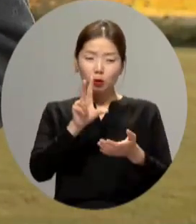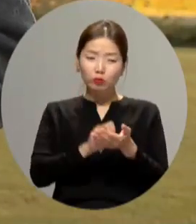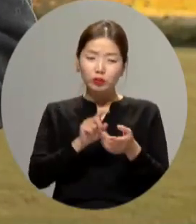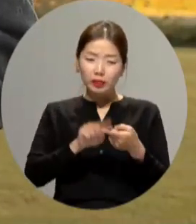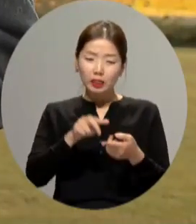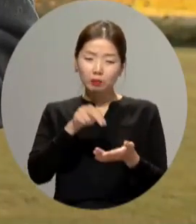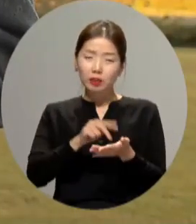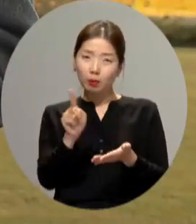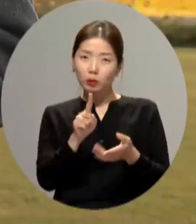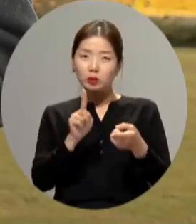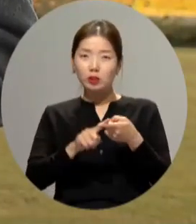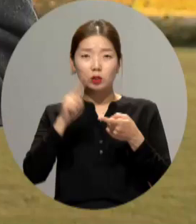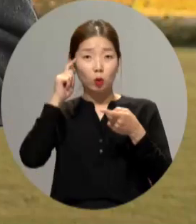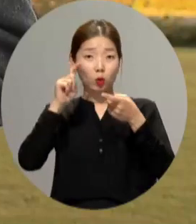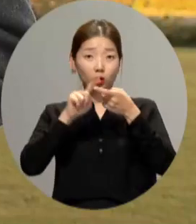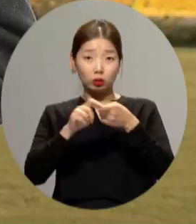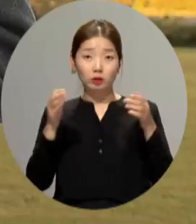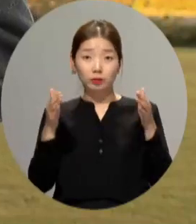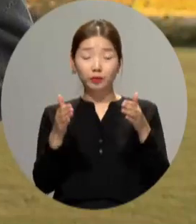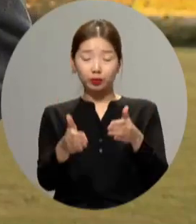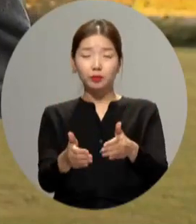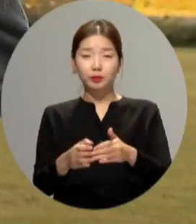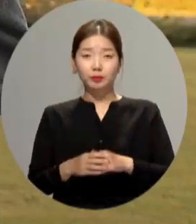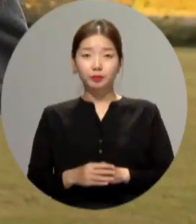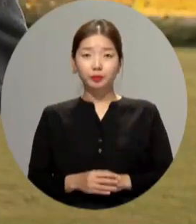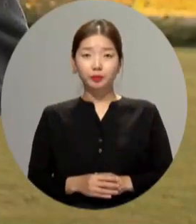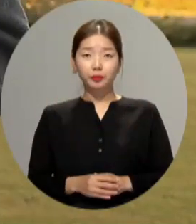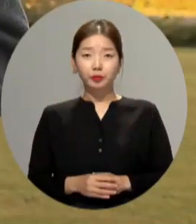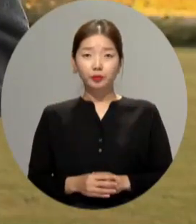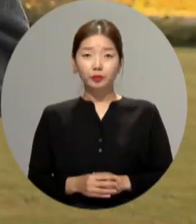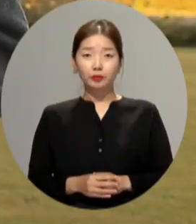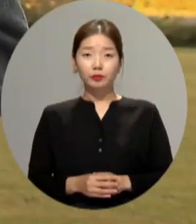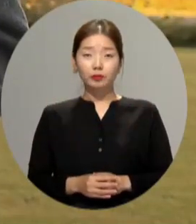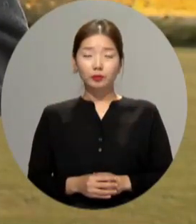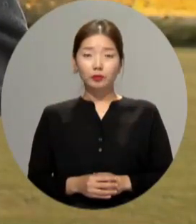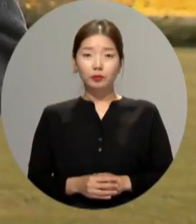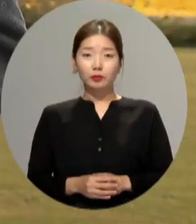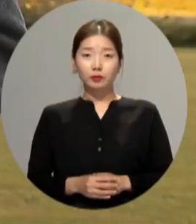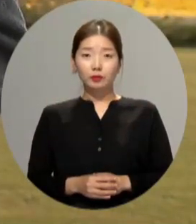어떤 입장을 나타낼지 관심이 모아집니다. MBC 뉴스 강동엽입니다.